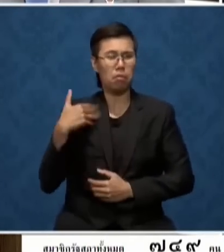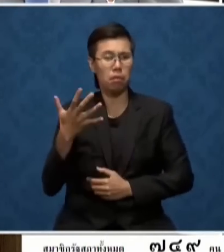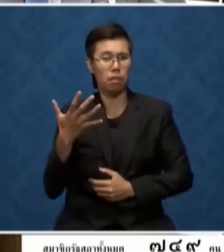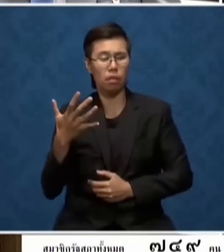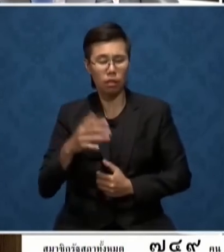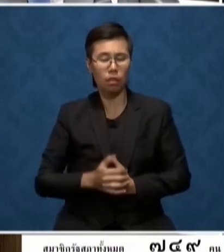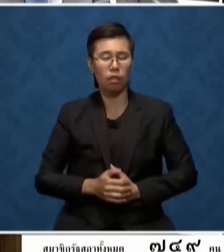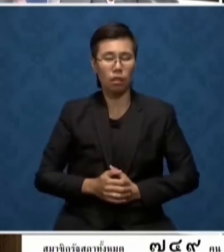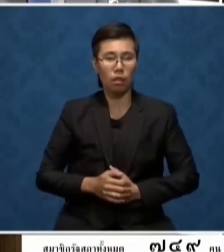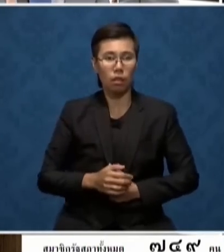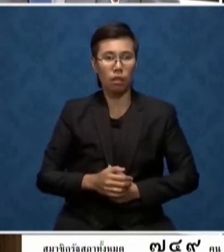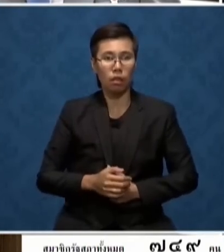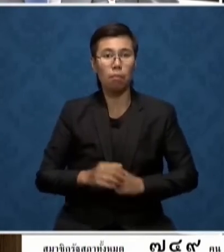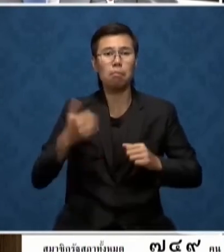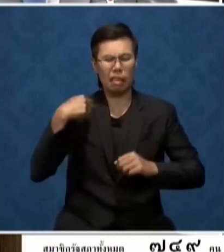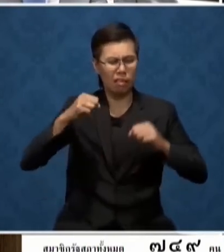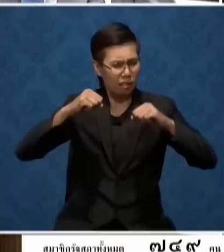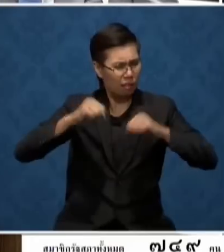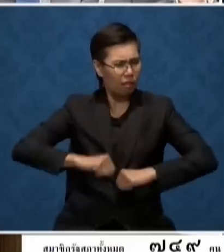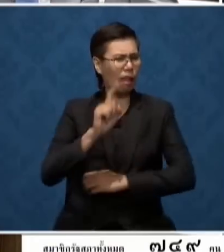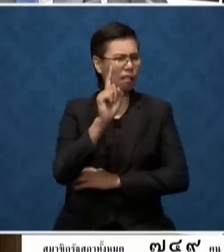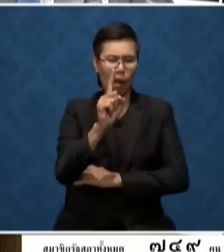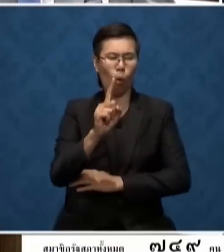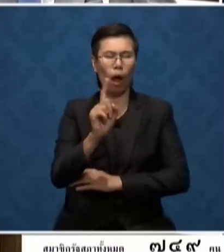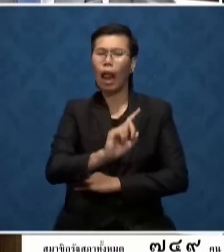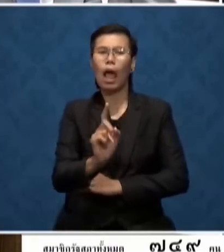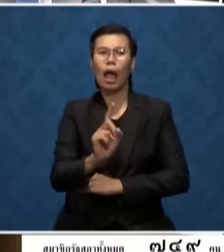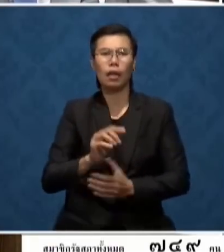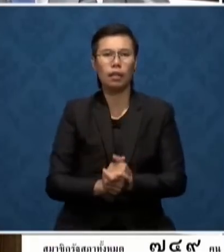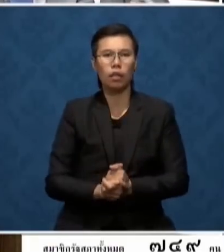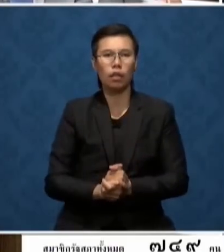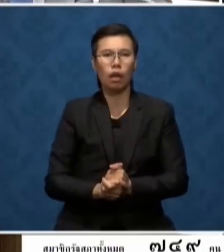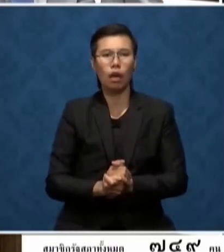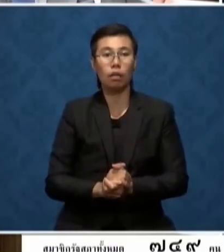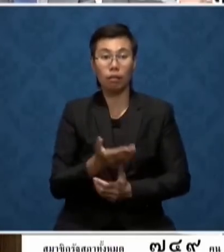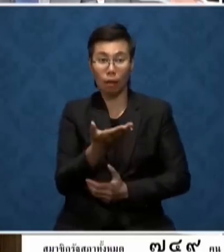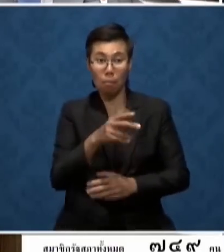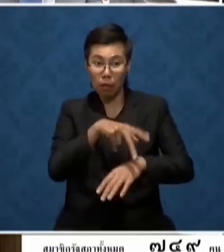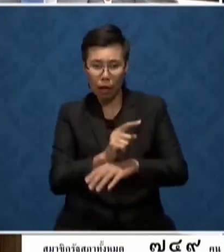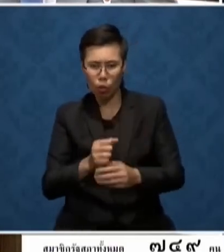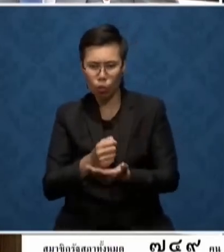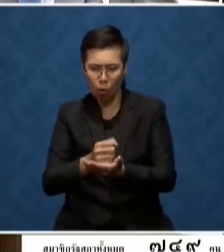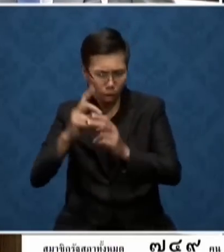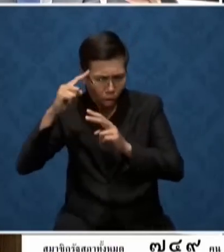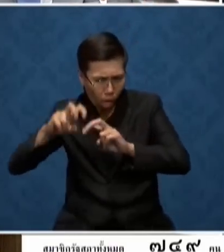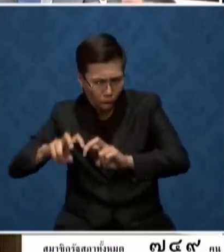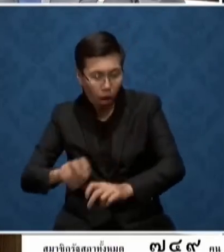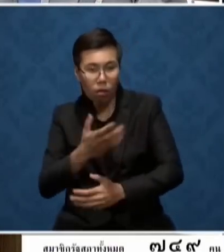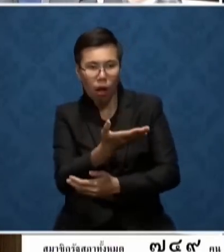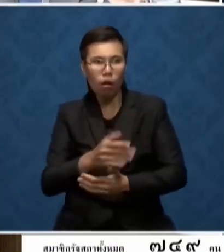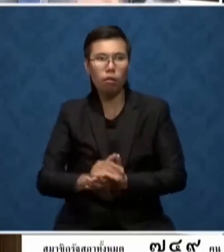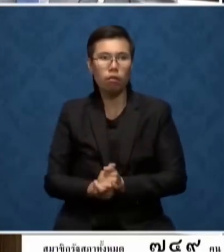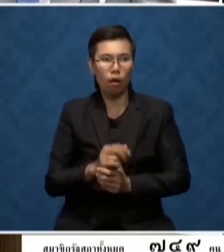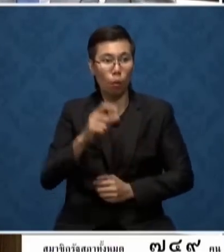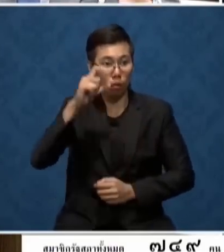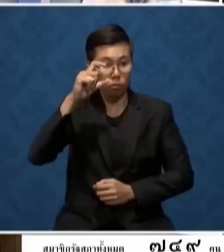จริงๆครับฉะนั้นจะติคือญัตติมีญัตติครับท่านประธานฉะนั้นขอให้ท่านประธานเนี่ยนะครับได้วินิจฉัยด้วยคำว่าสิ่งที่ท่านจุลพันธ์เนี่ยอภิปราย